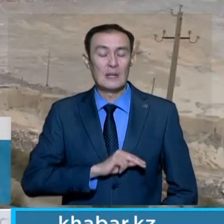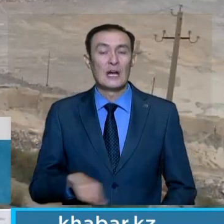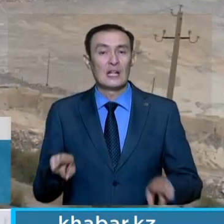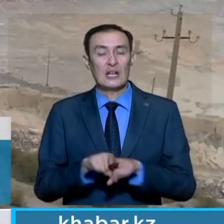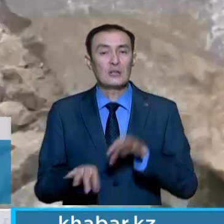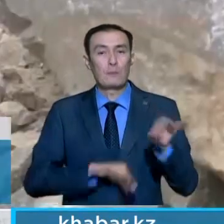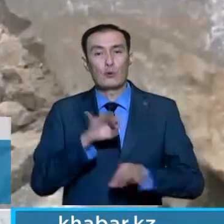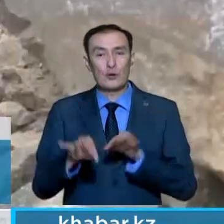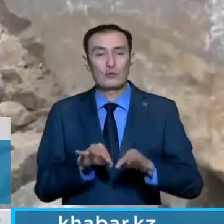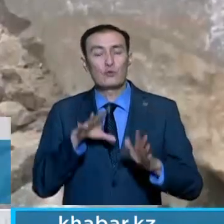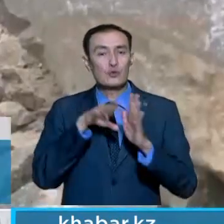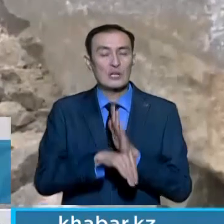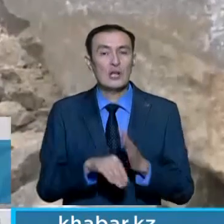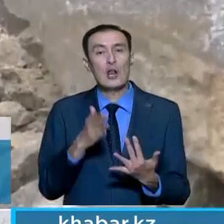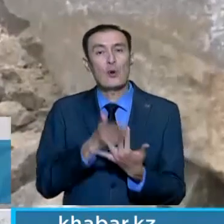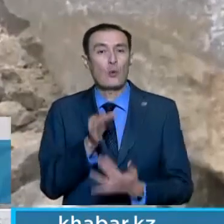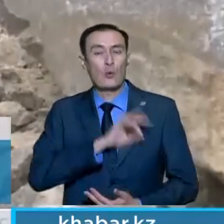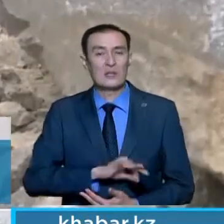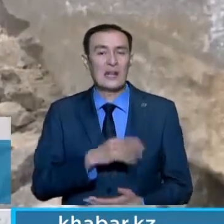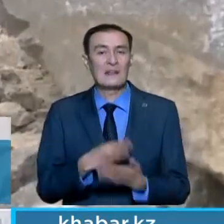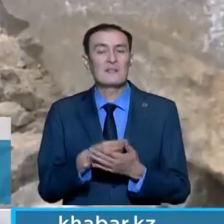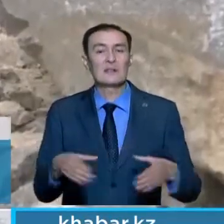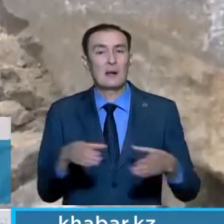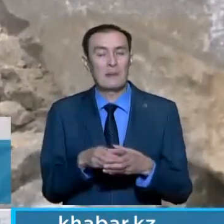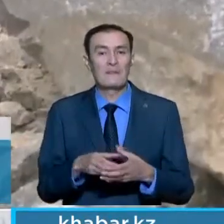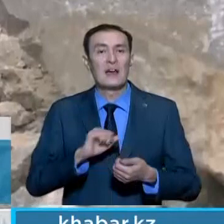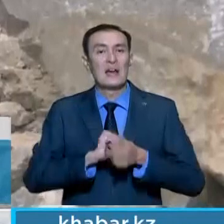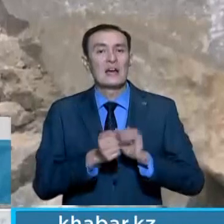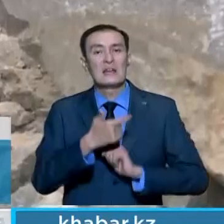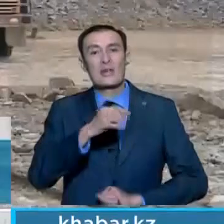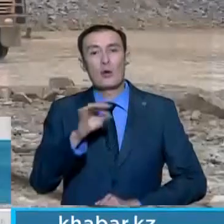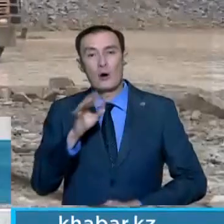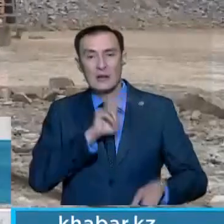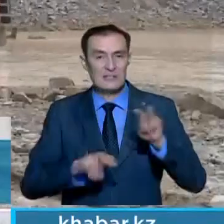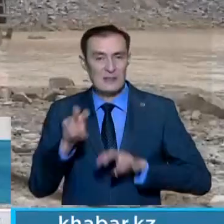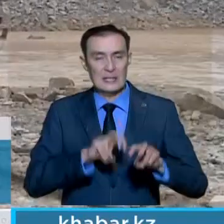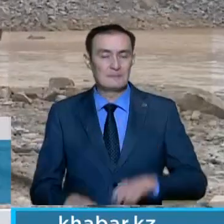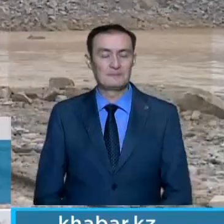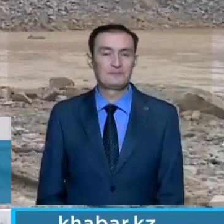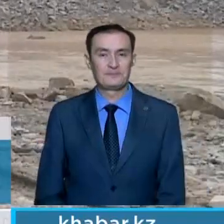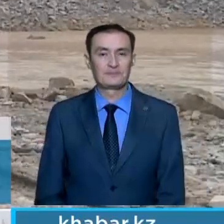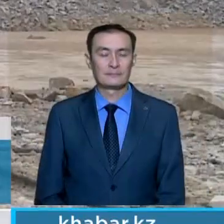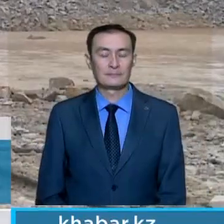Также законопроект предусматривает льготы для инвесторов в сфере геологоразведки.